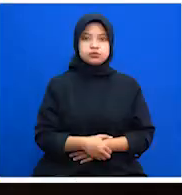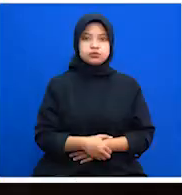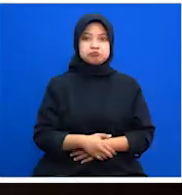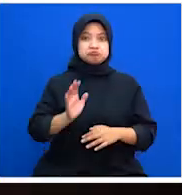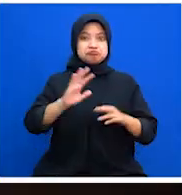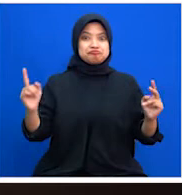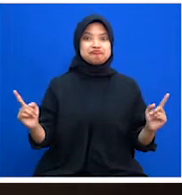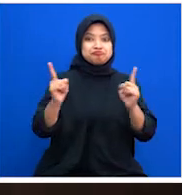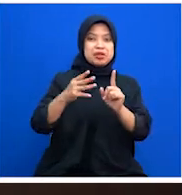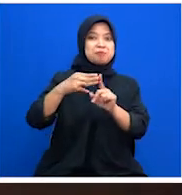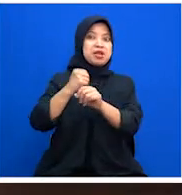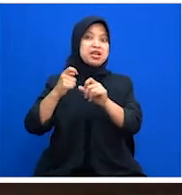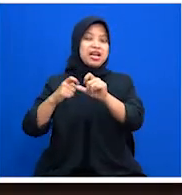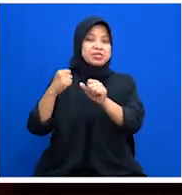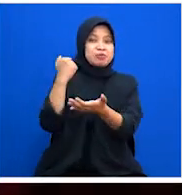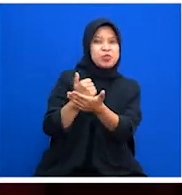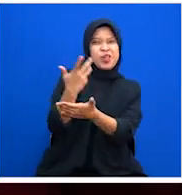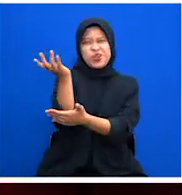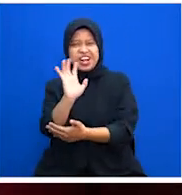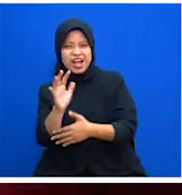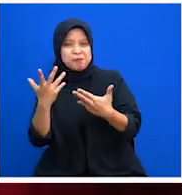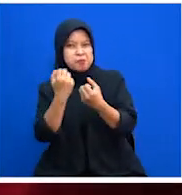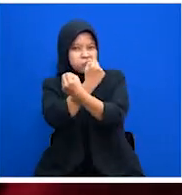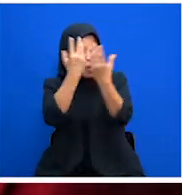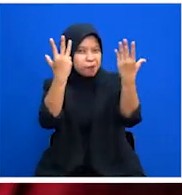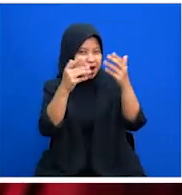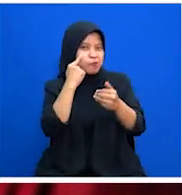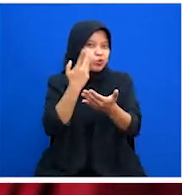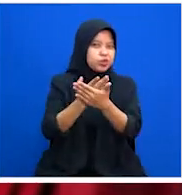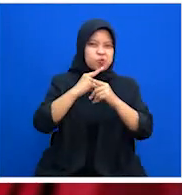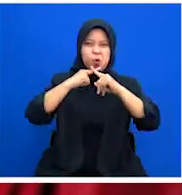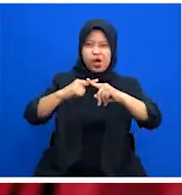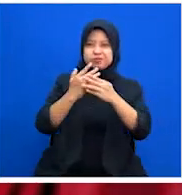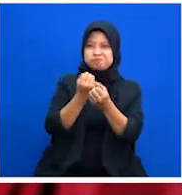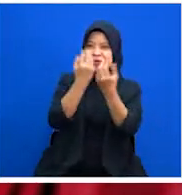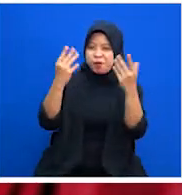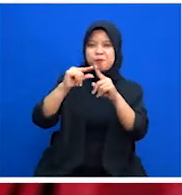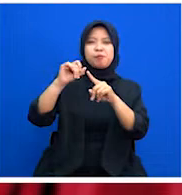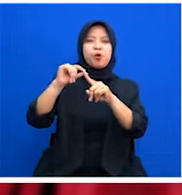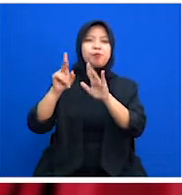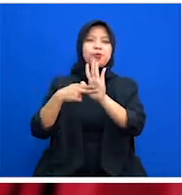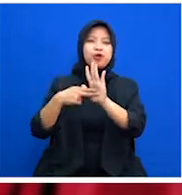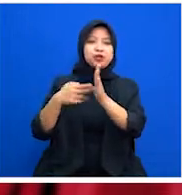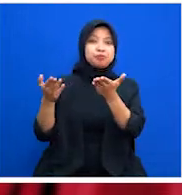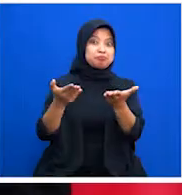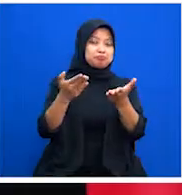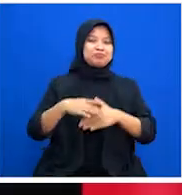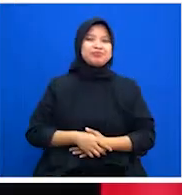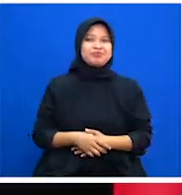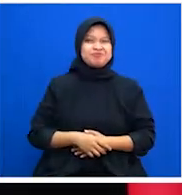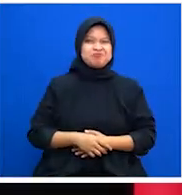cuma lagi di bgs bener nggak sih ungkap fakta dibalik hokse bernama goophone Carol